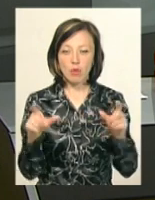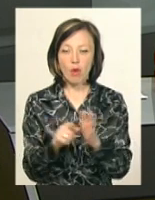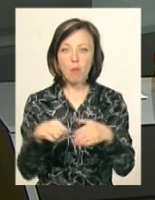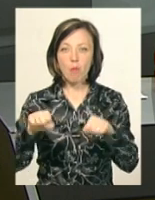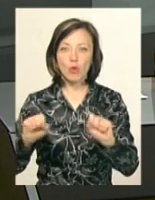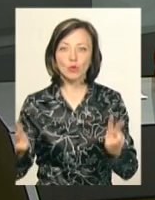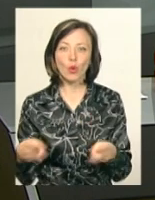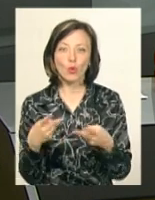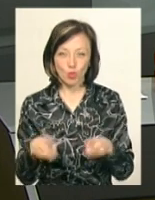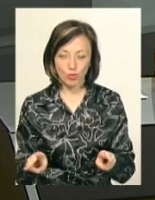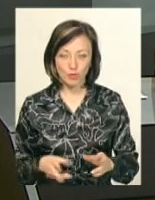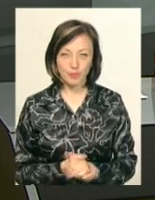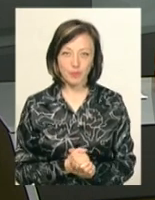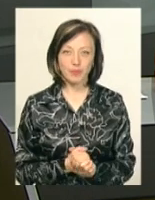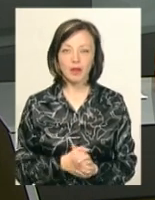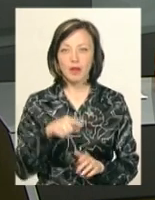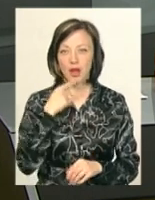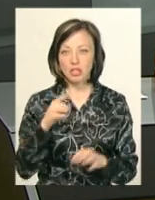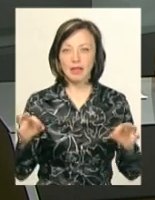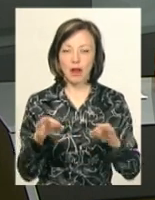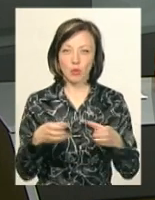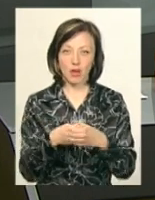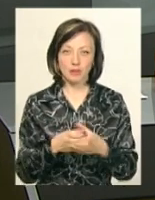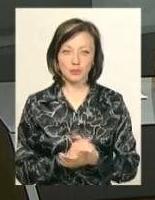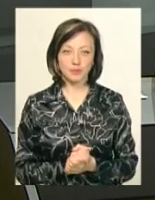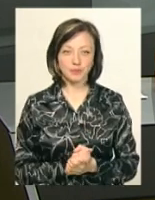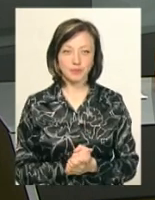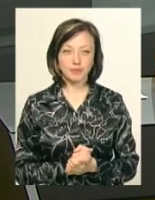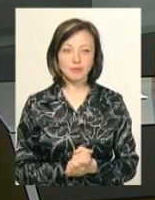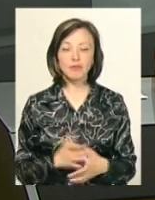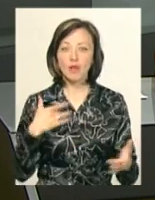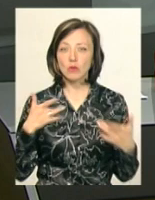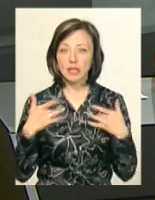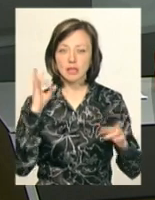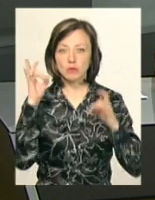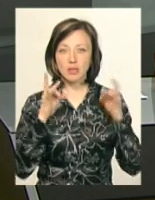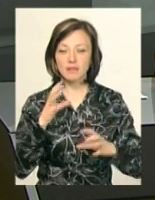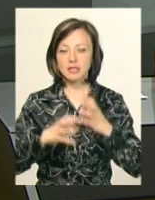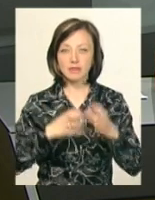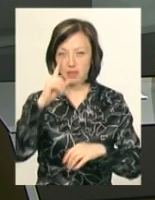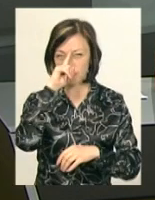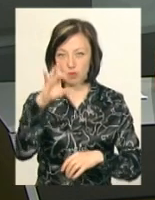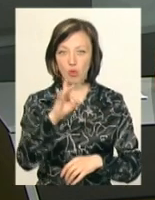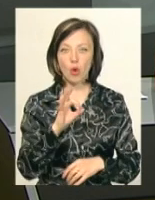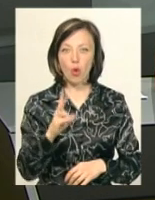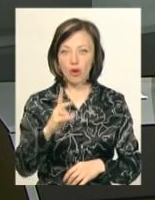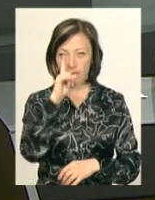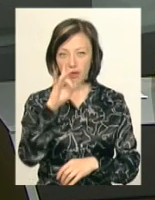мотоклубом «Мед Бразаж МФСІ», каже диригент оркестру Сергій Рабійчук. На концерті звучатимуть всесвітньо відомі